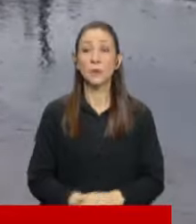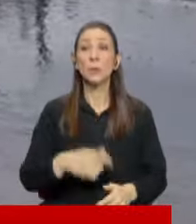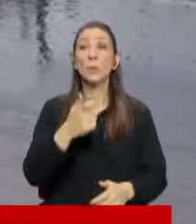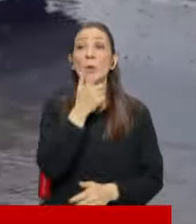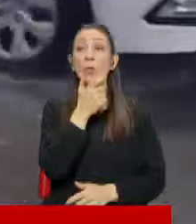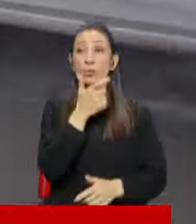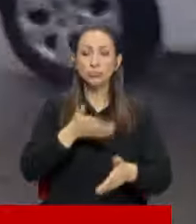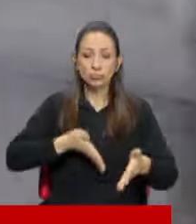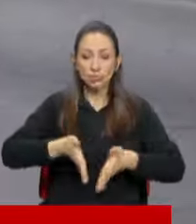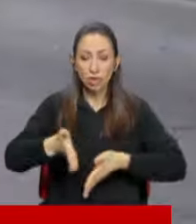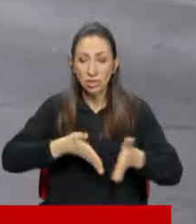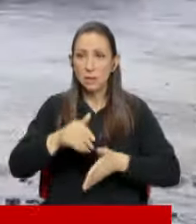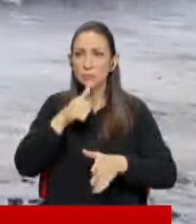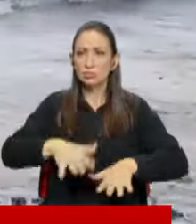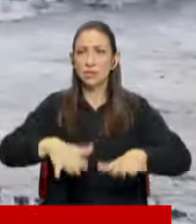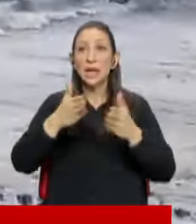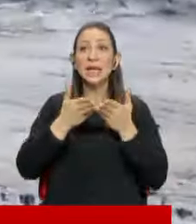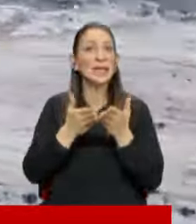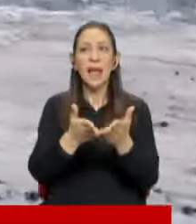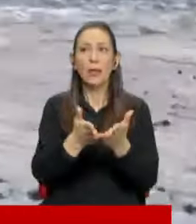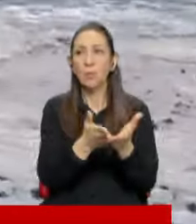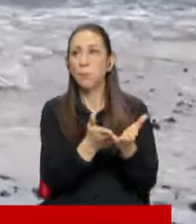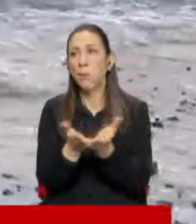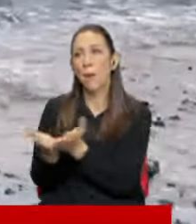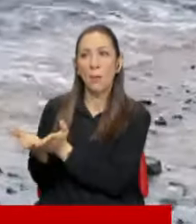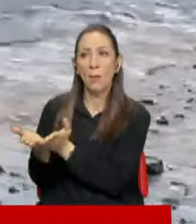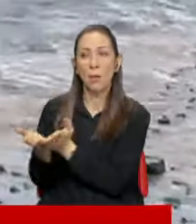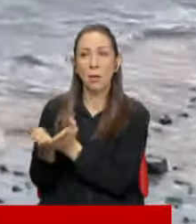Bodrum'da da caddeleri su bastı, tekneler karaya vurdu.